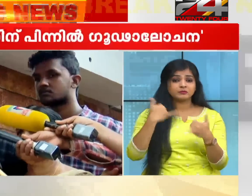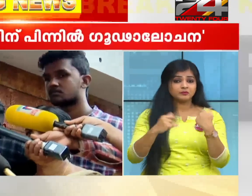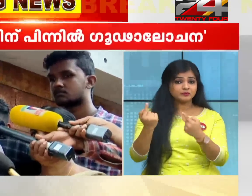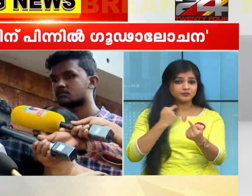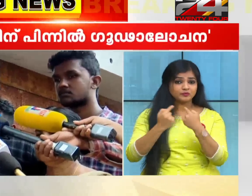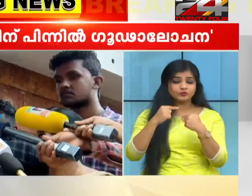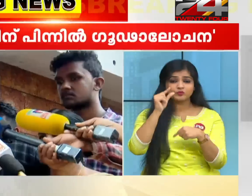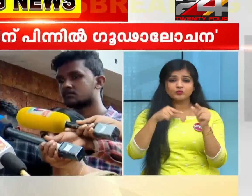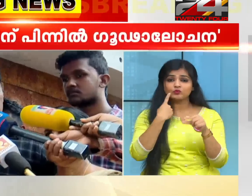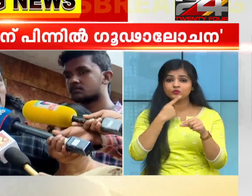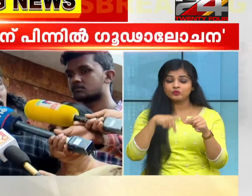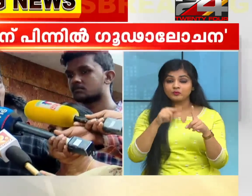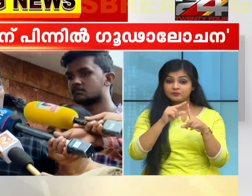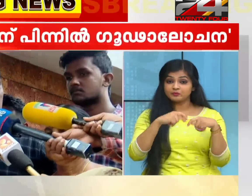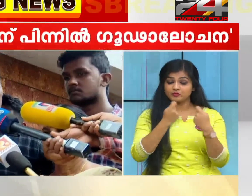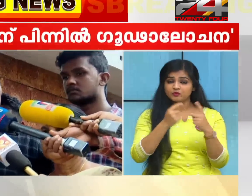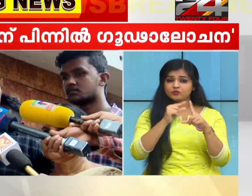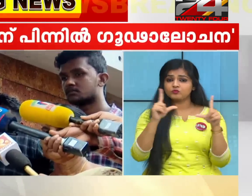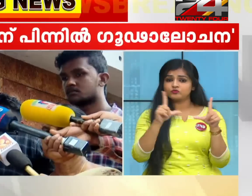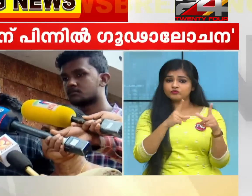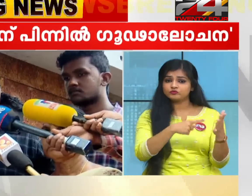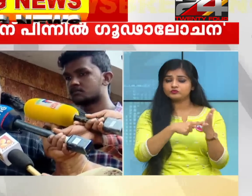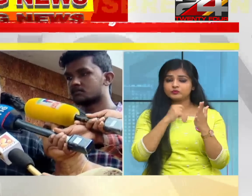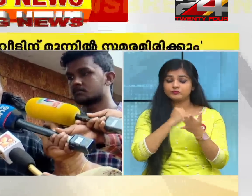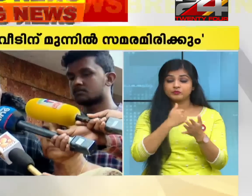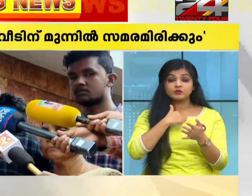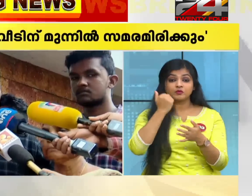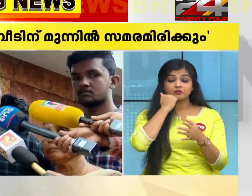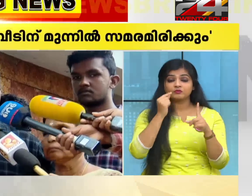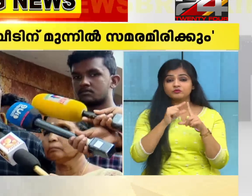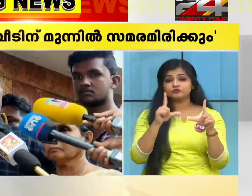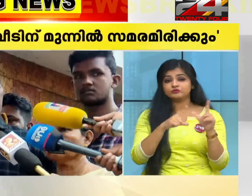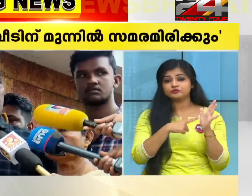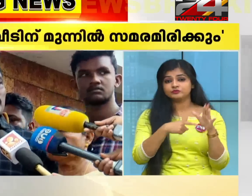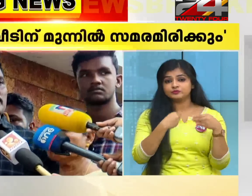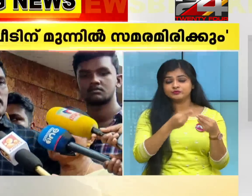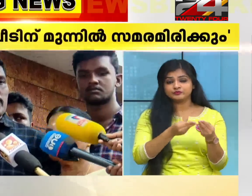അല്ലെങ്കിൽ ഈ പറഞ്ഞ തെളിവുകൾ ഉണ്ടാവട്ടെ. എനിക്ക് എൻ്റെ അമ്മയെ മാത്രമേ ബോധ്യപ്പെടുത്തേണ്ടുള്ളൂ. എൻ്റെ അമ്മ